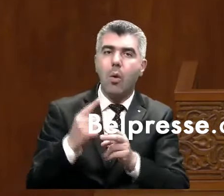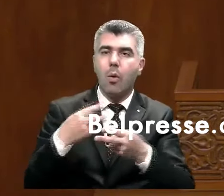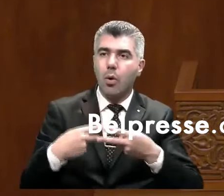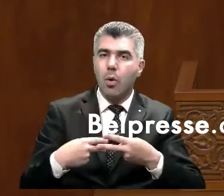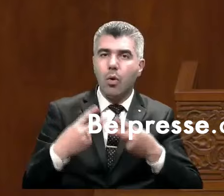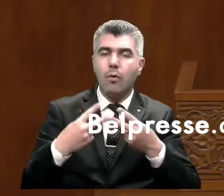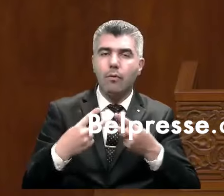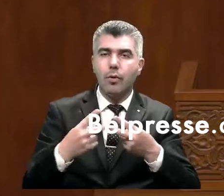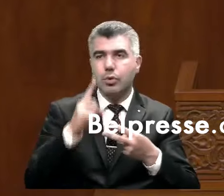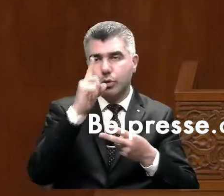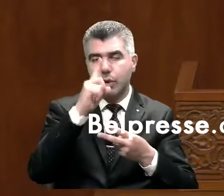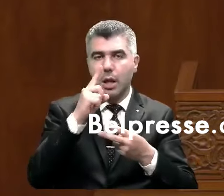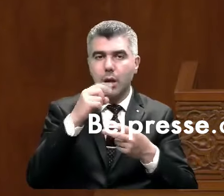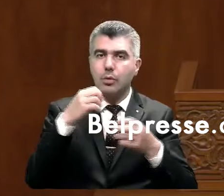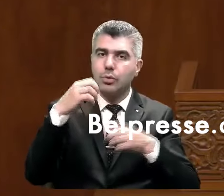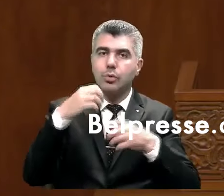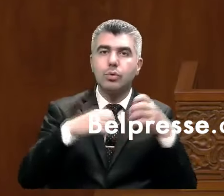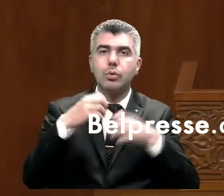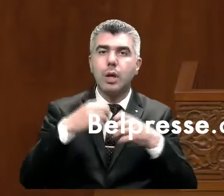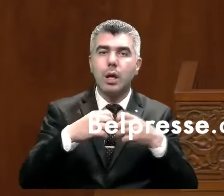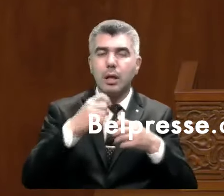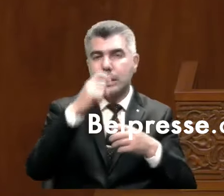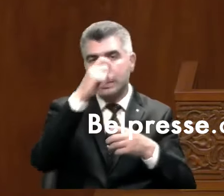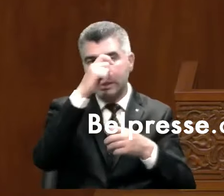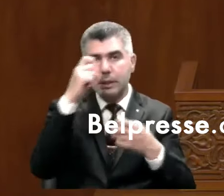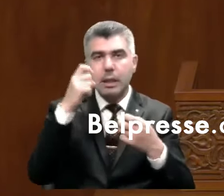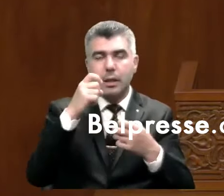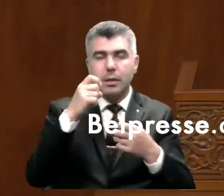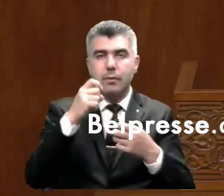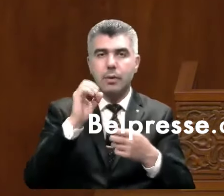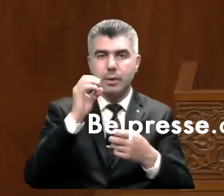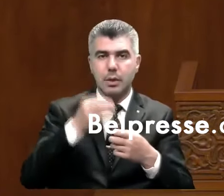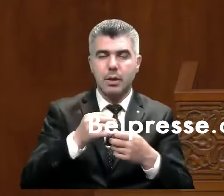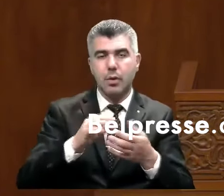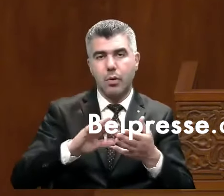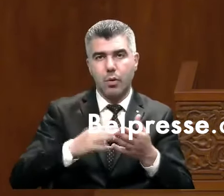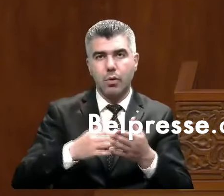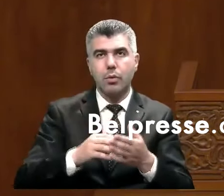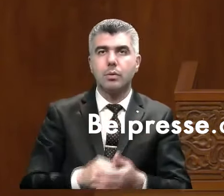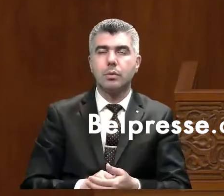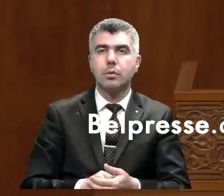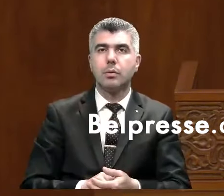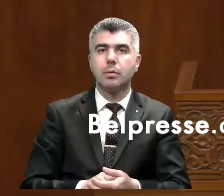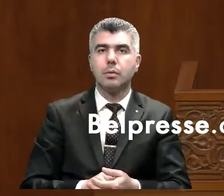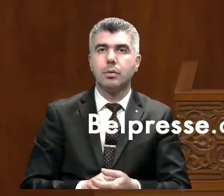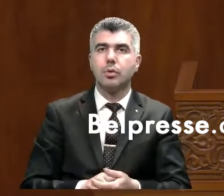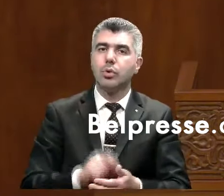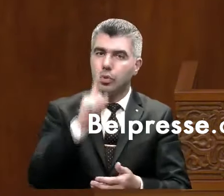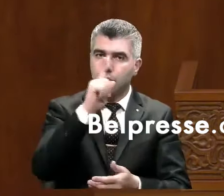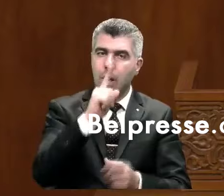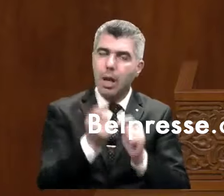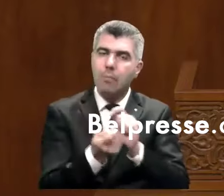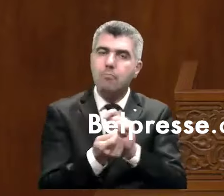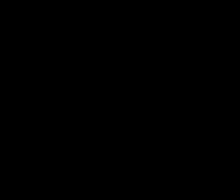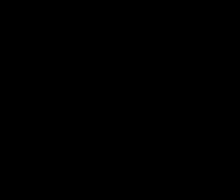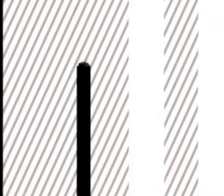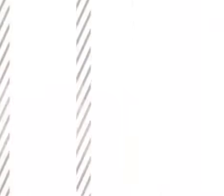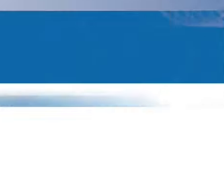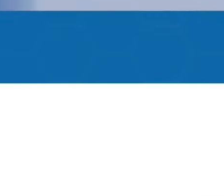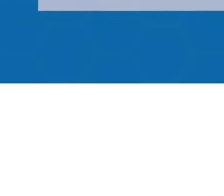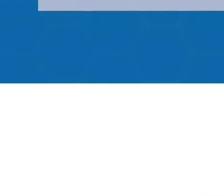ويرحمنا الله في هذا الصيف ان شاء الله بزوج والي يمكن تبدل الحاله